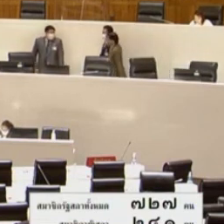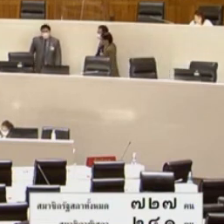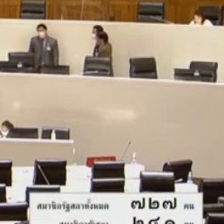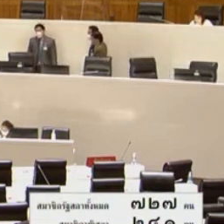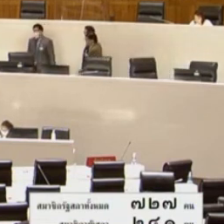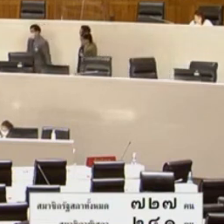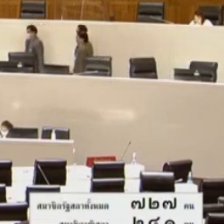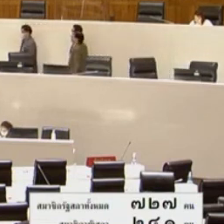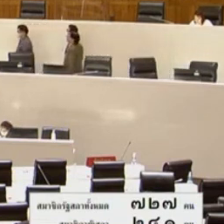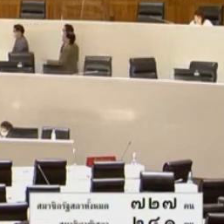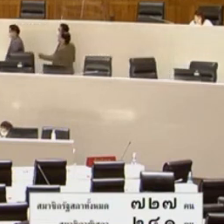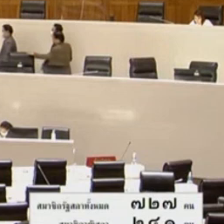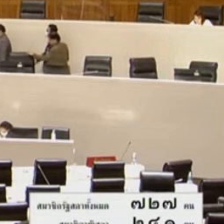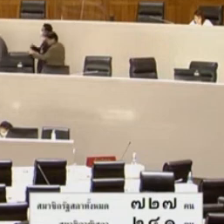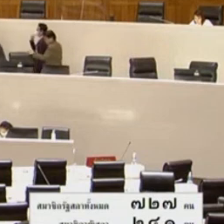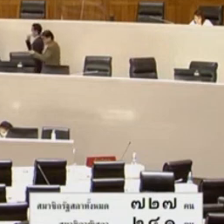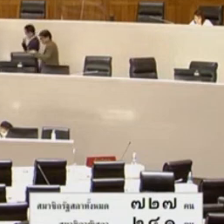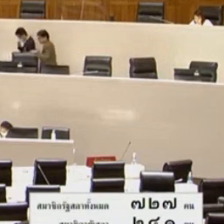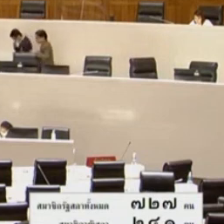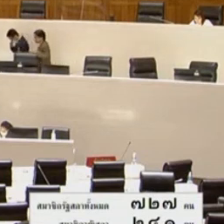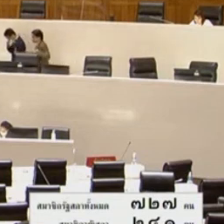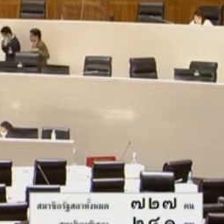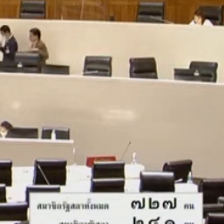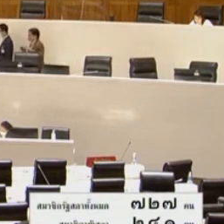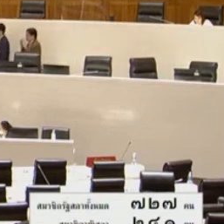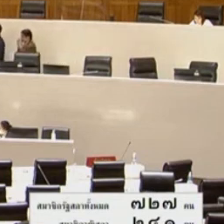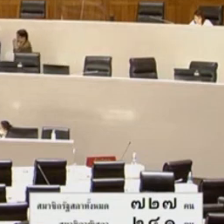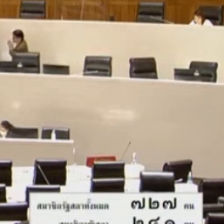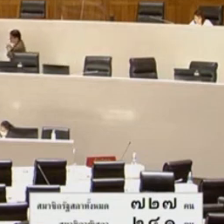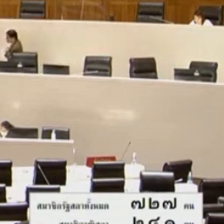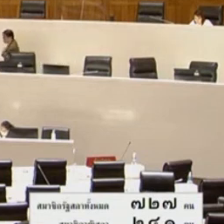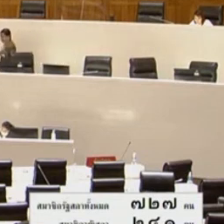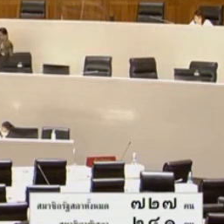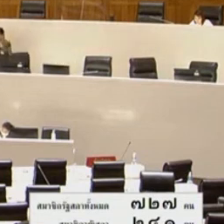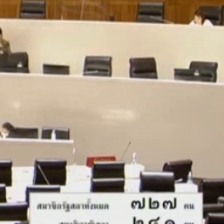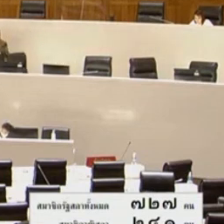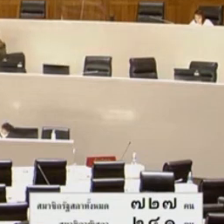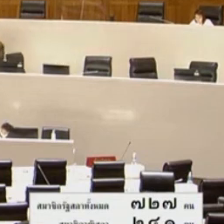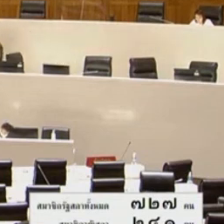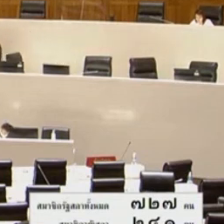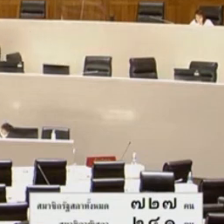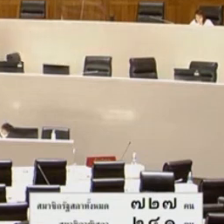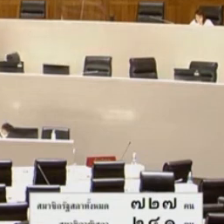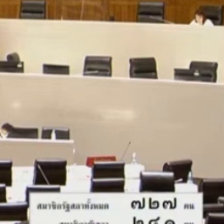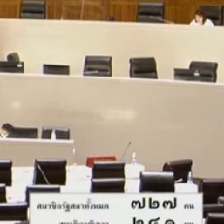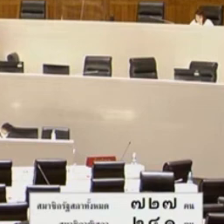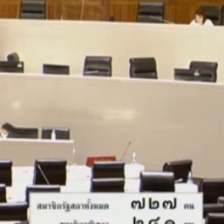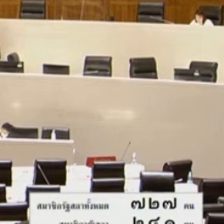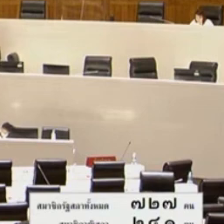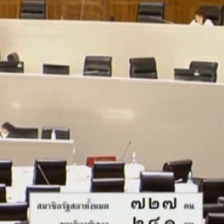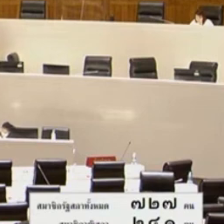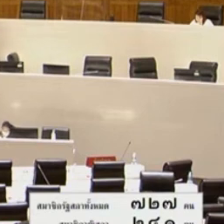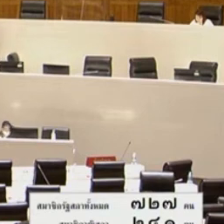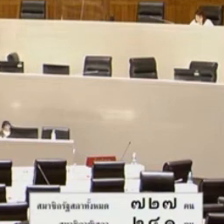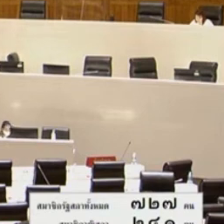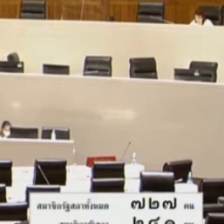FM 87.5 MHz AM 1071 KHz ทางเพจของวิทยุและโทรทัศน์รัฐสภานะคะ